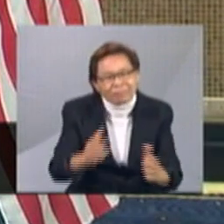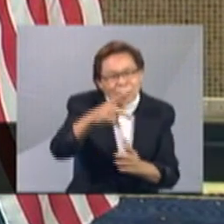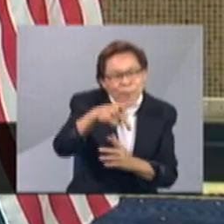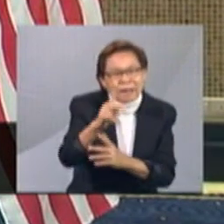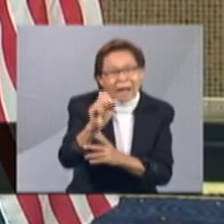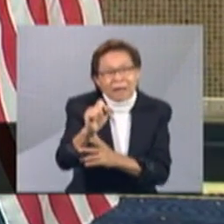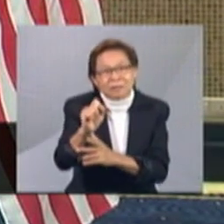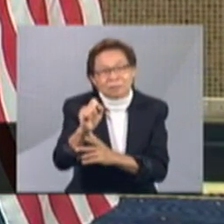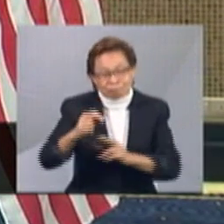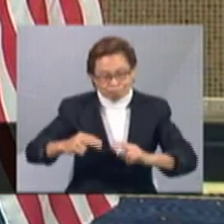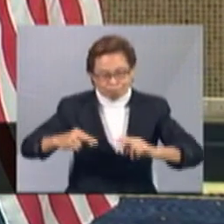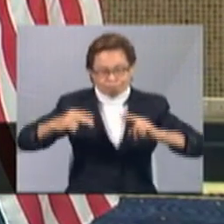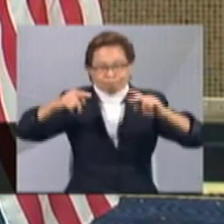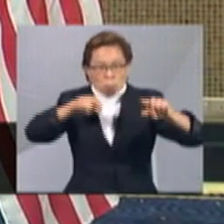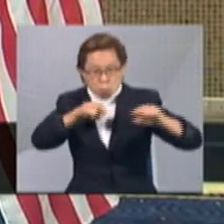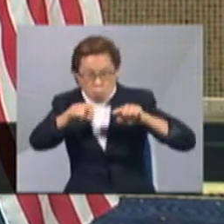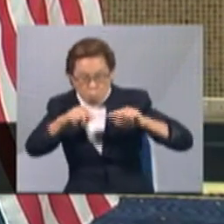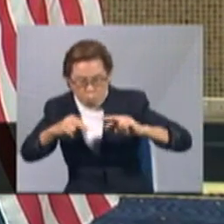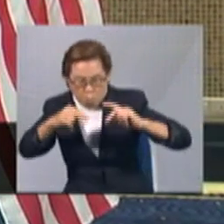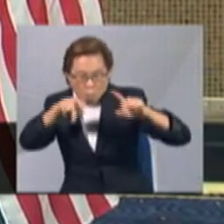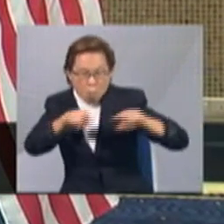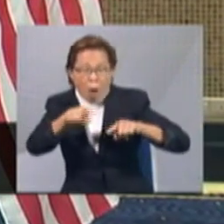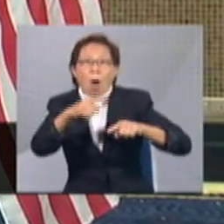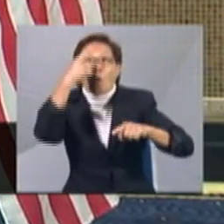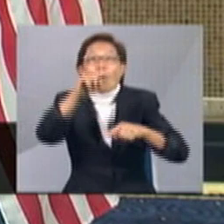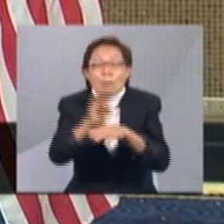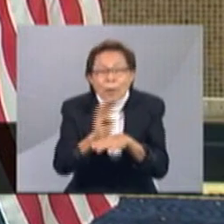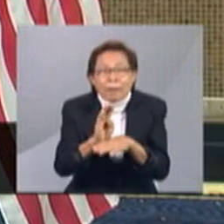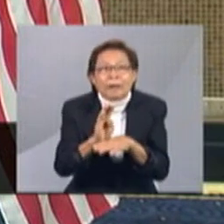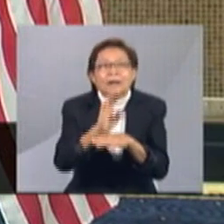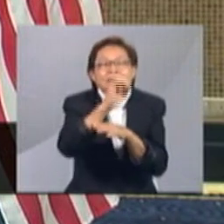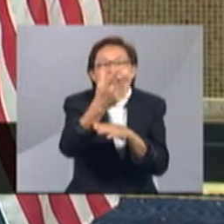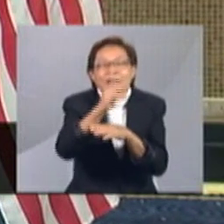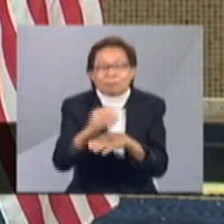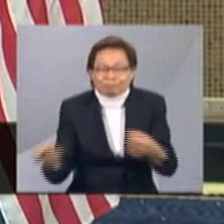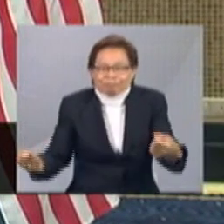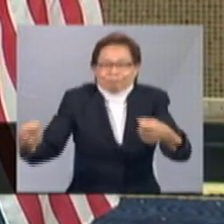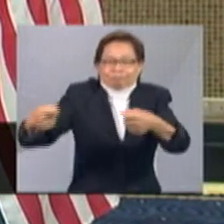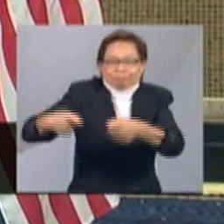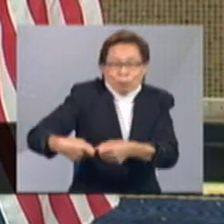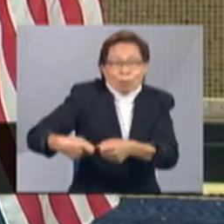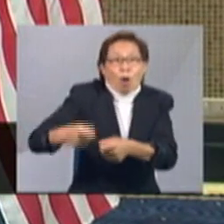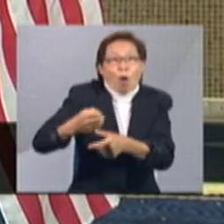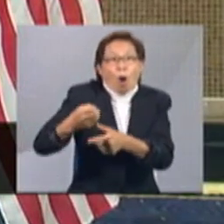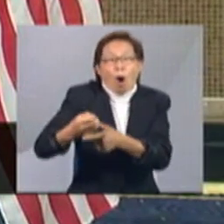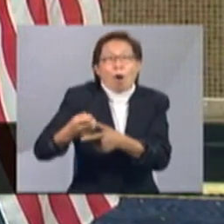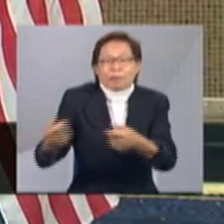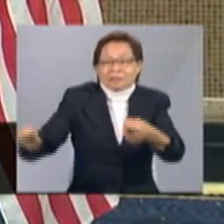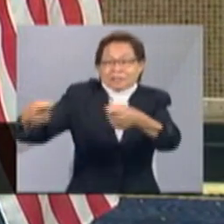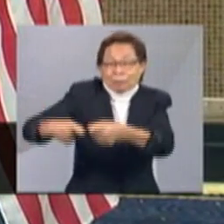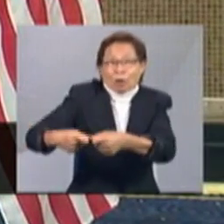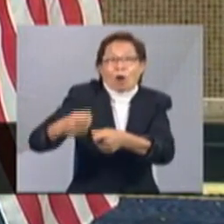PKS meningkatkan daya saing dalam menjalankan perniagaan melalui skim pencantuman dan